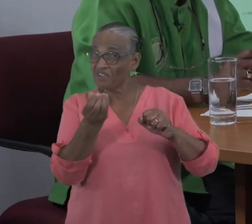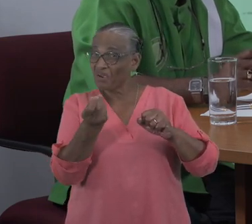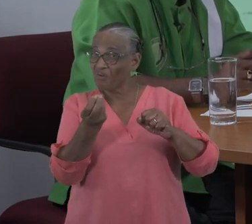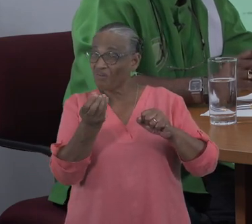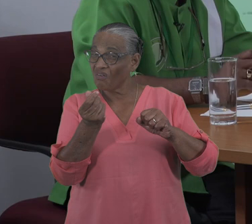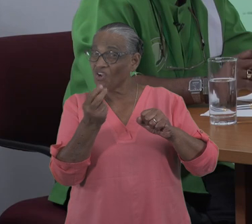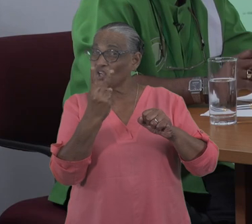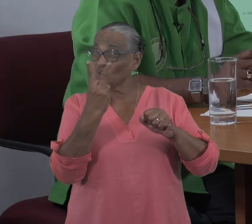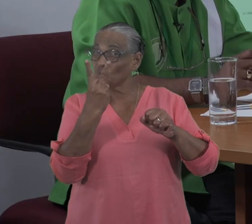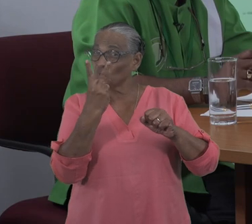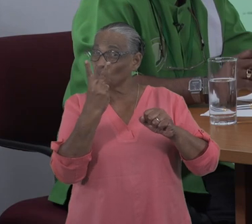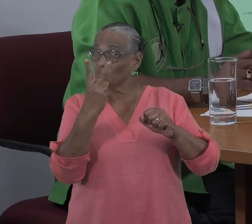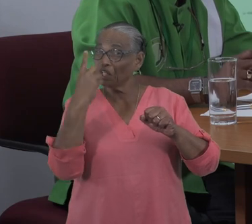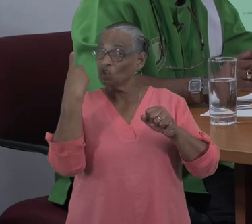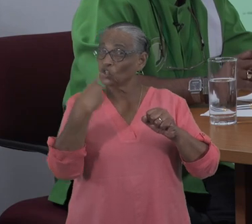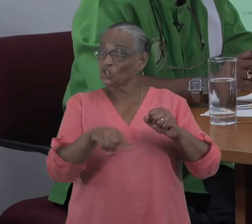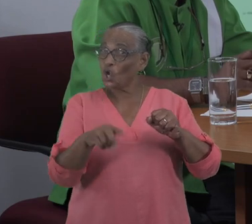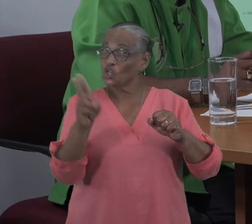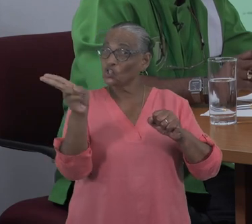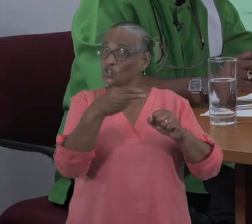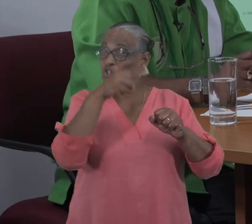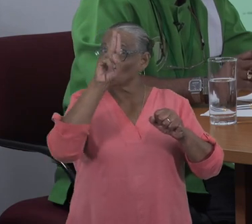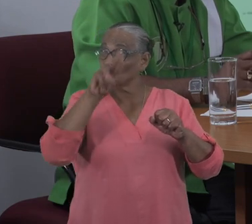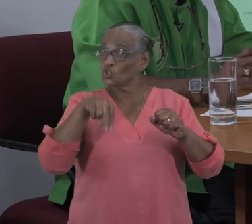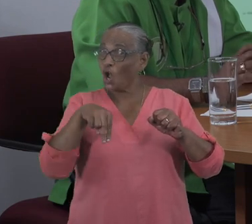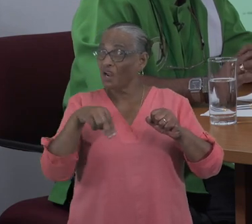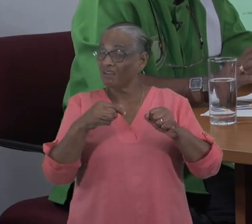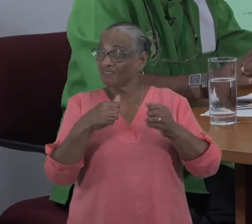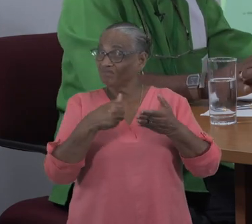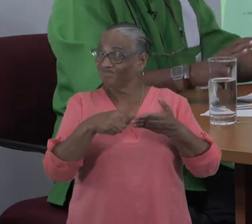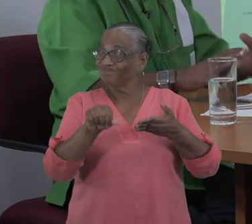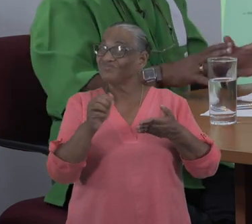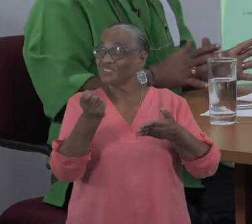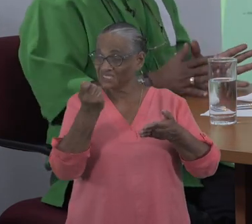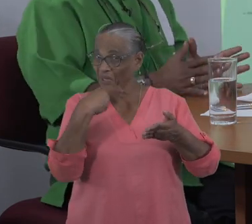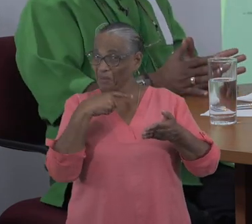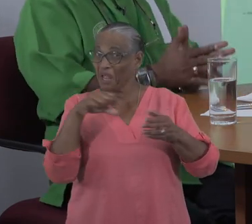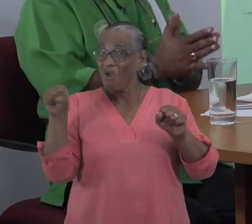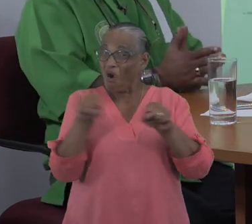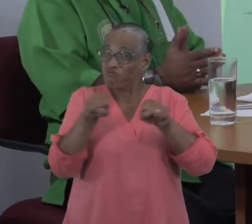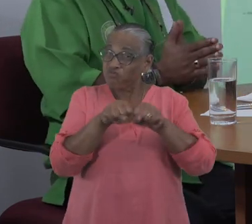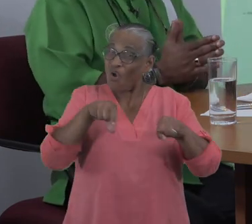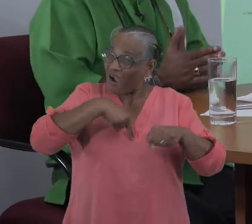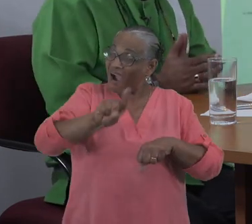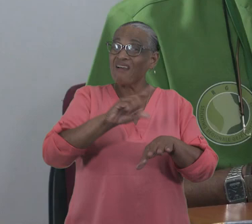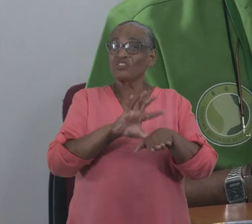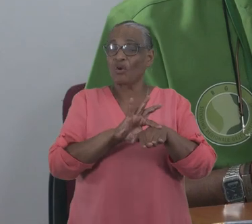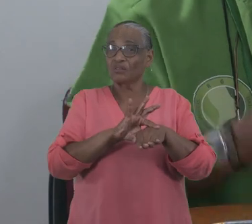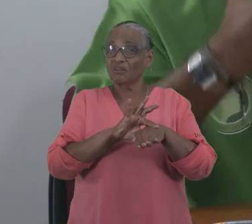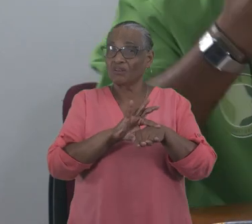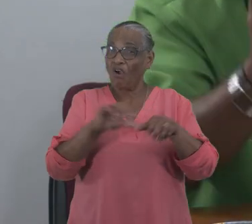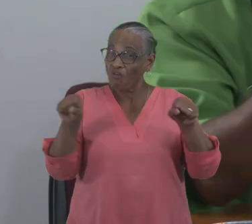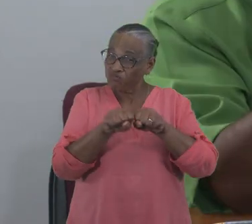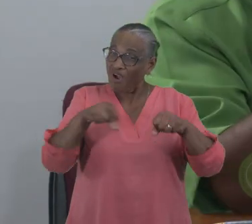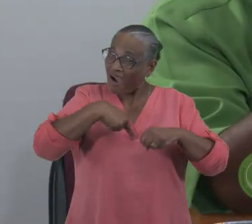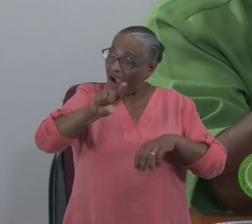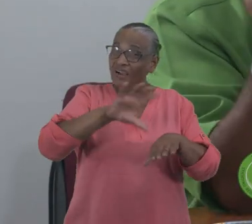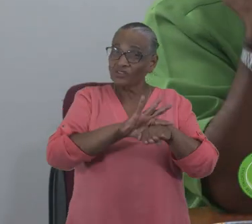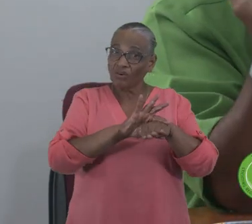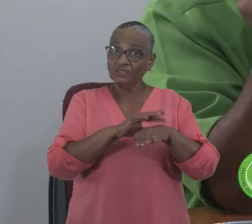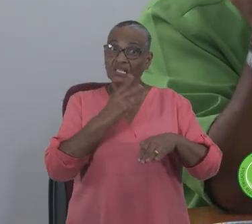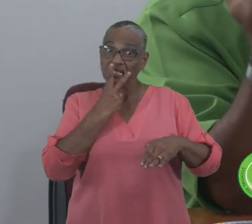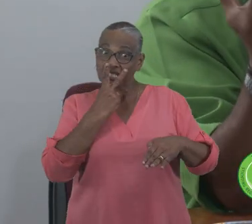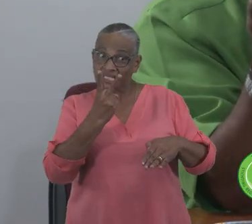hoor, neem het ten goede, bijna $2000 kosten per behandeling. Dus Juwa Taki zo snel mogelijk handelen, dus Lekfama